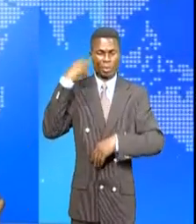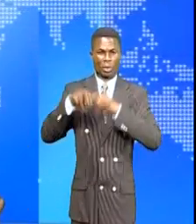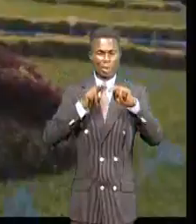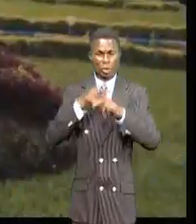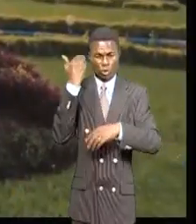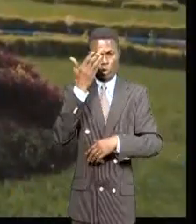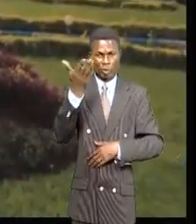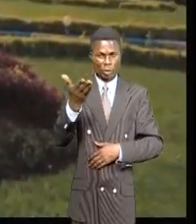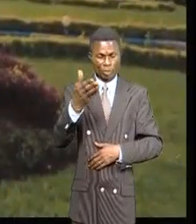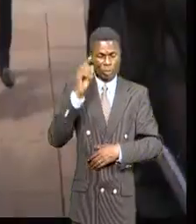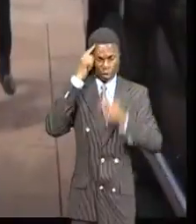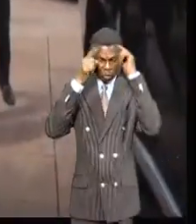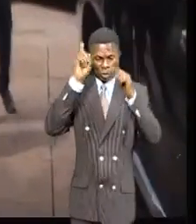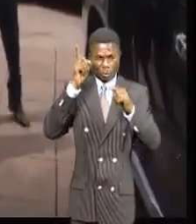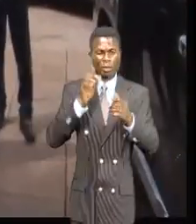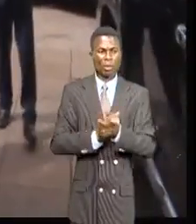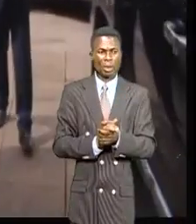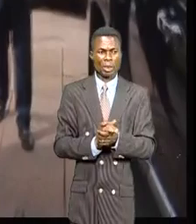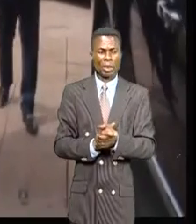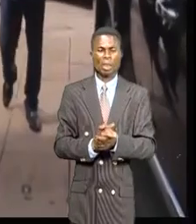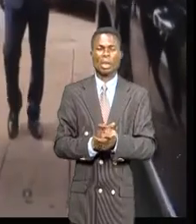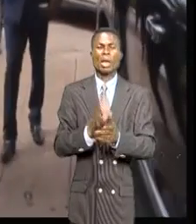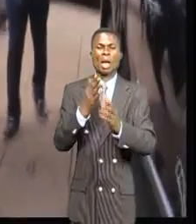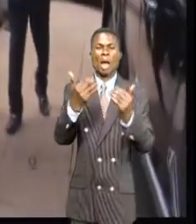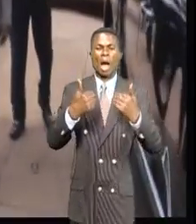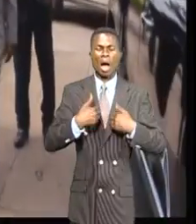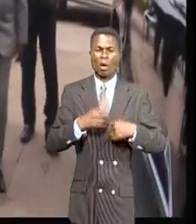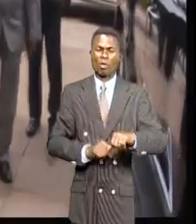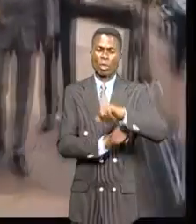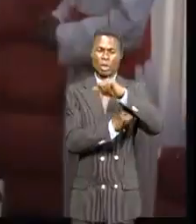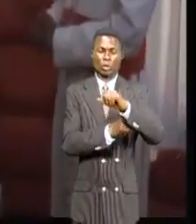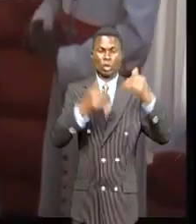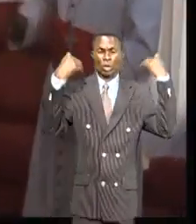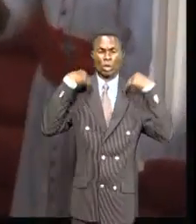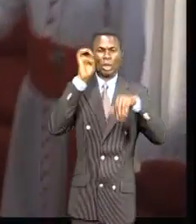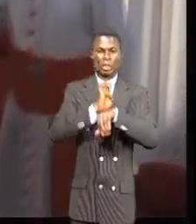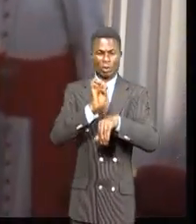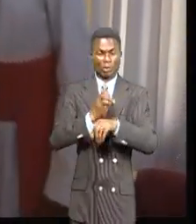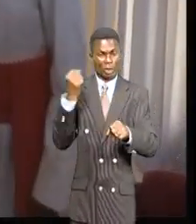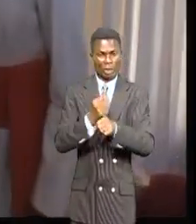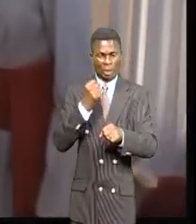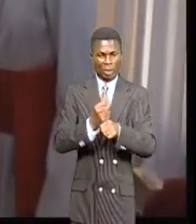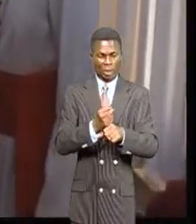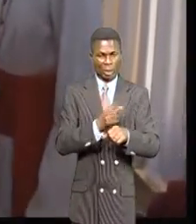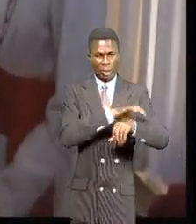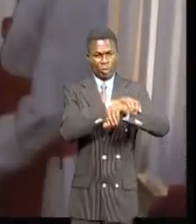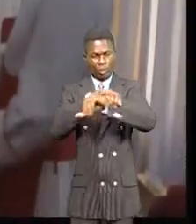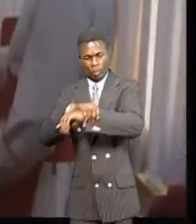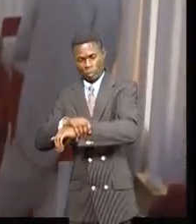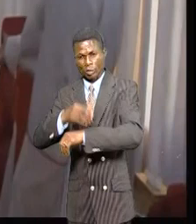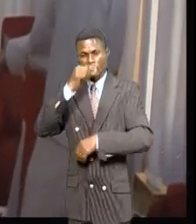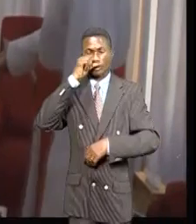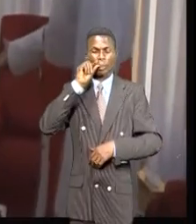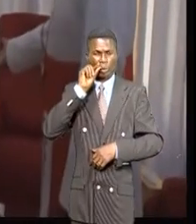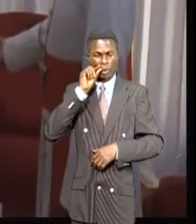Reportage. Le souci permanent de bénéficier de l'accompagnement des institutions religieuses dans sa mission a conduit le président de l'Assemblée